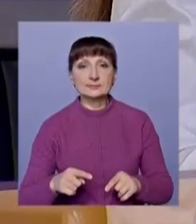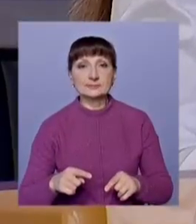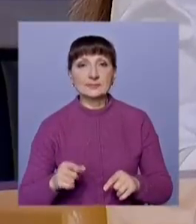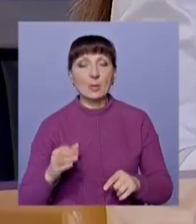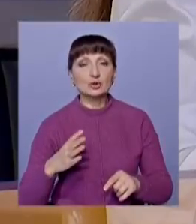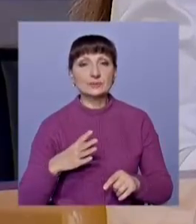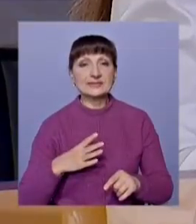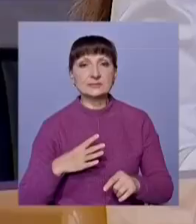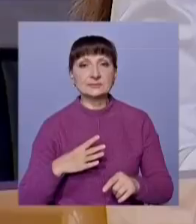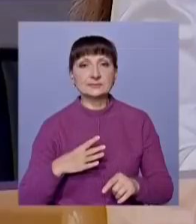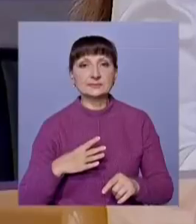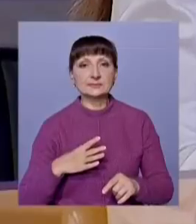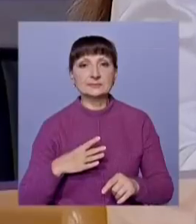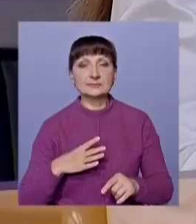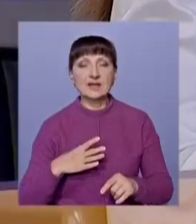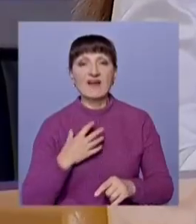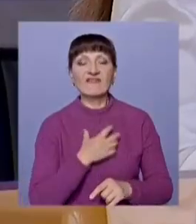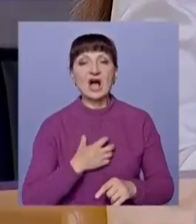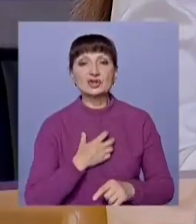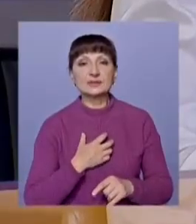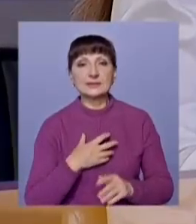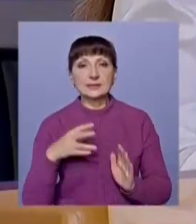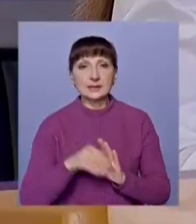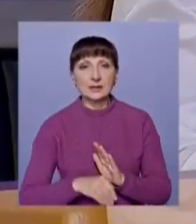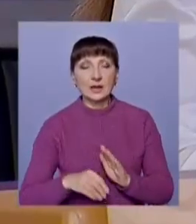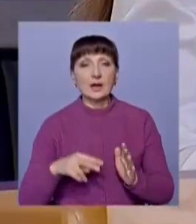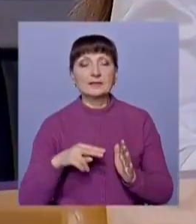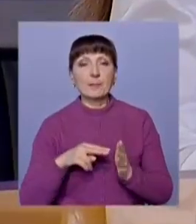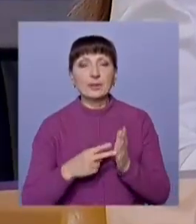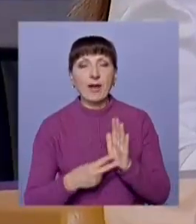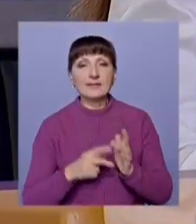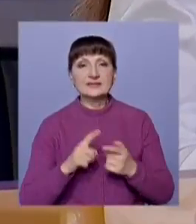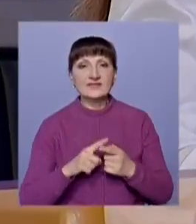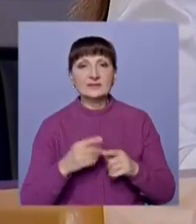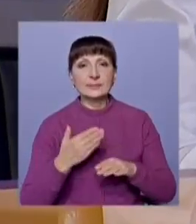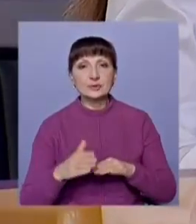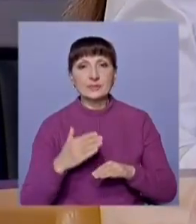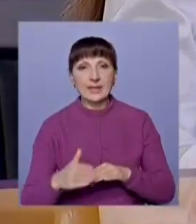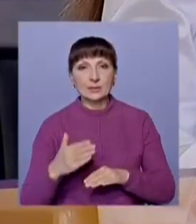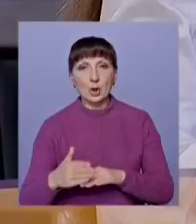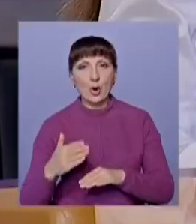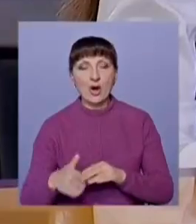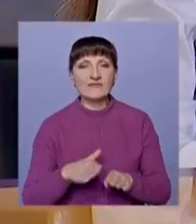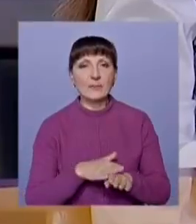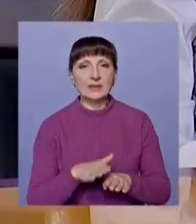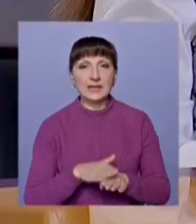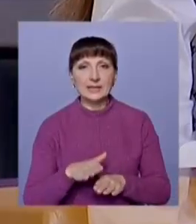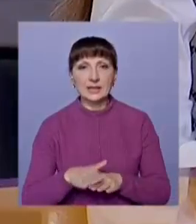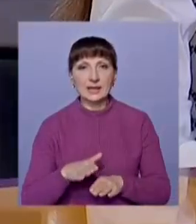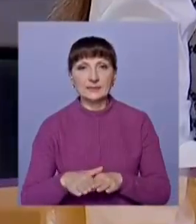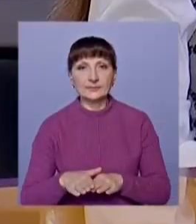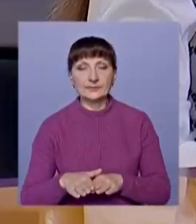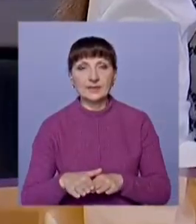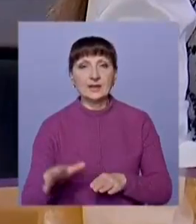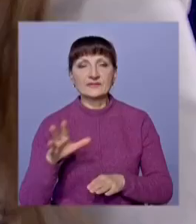даже более важная деталь, то есть планомерное, планомерные выполнение